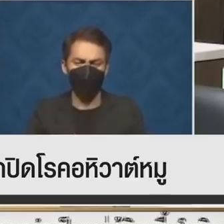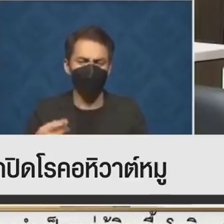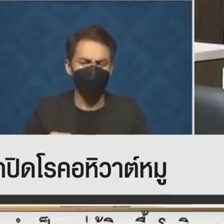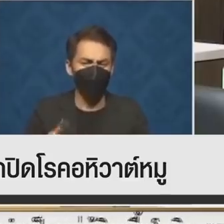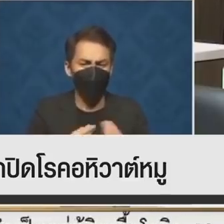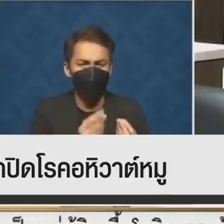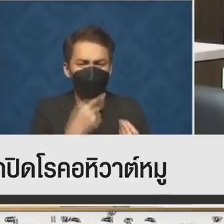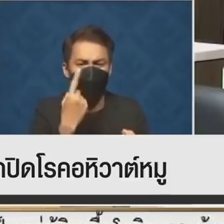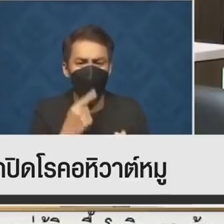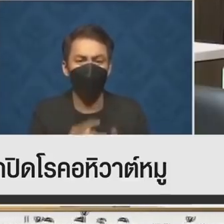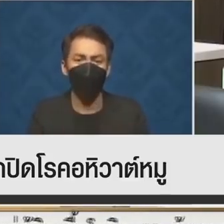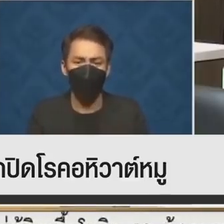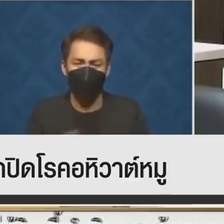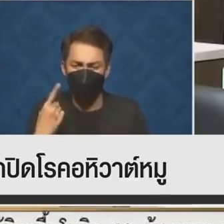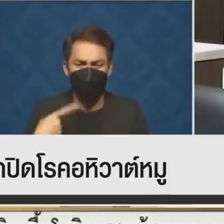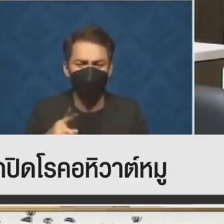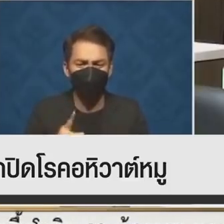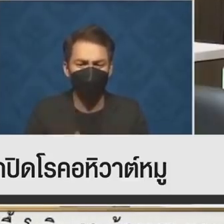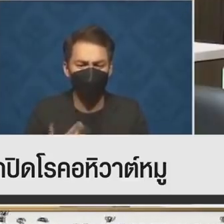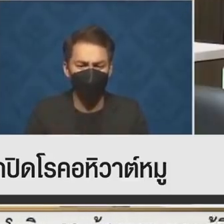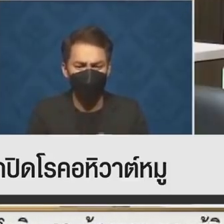ใครใครได้ตังค์บ้าง